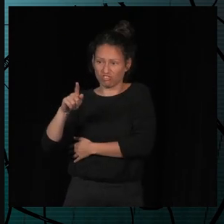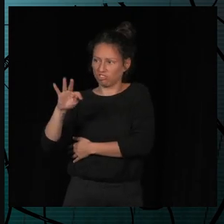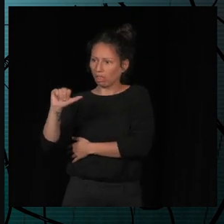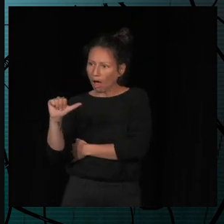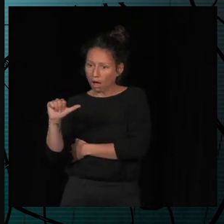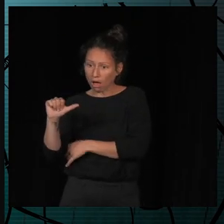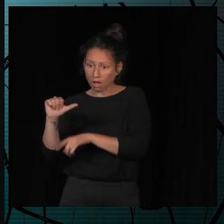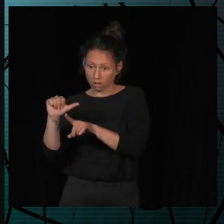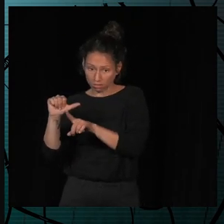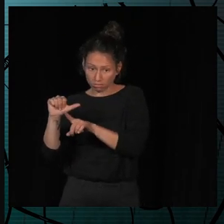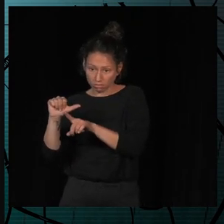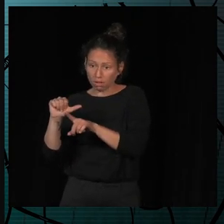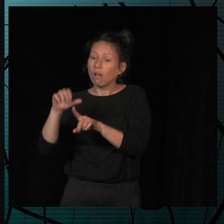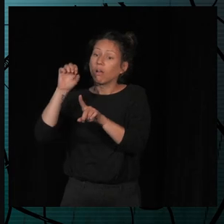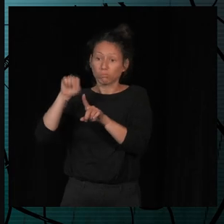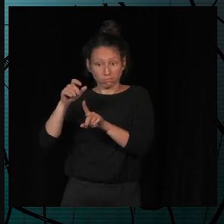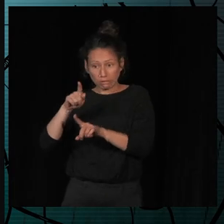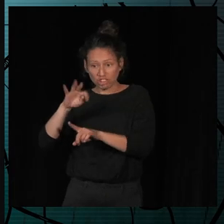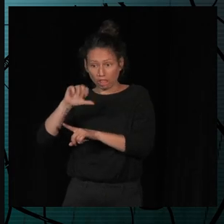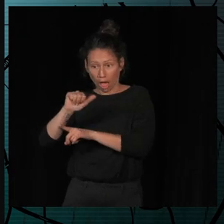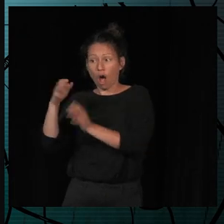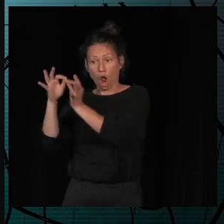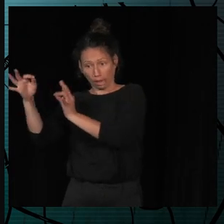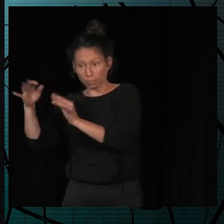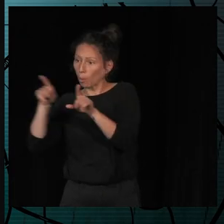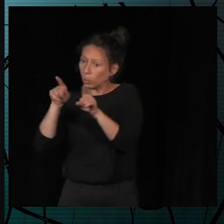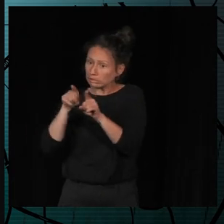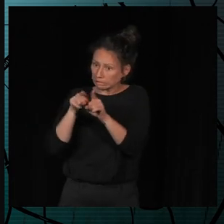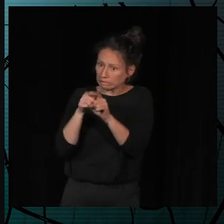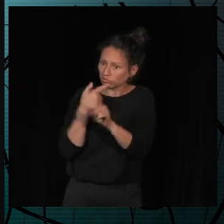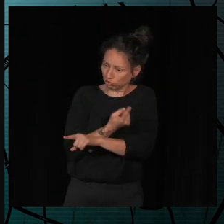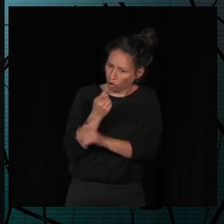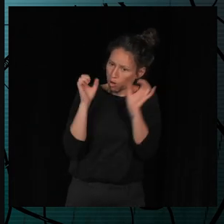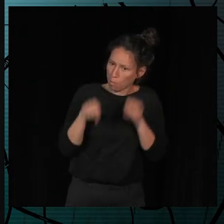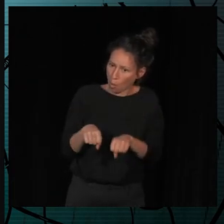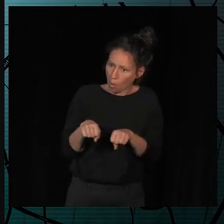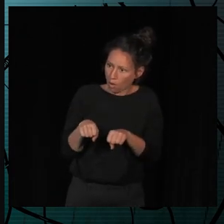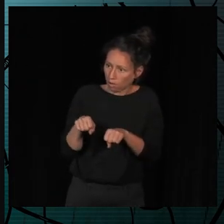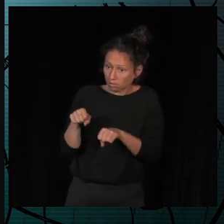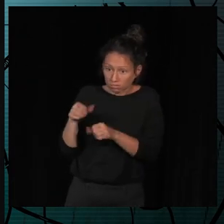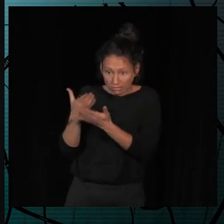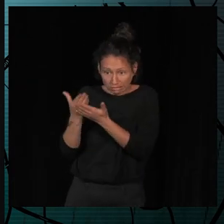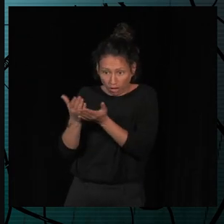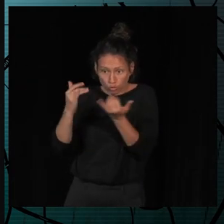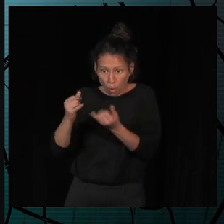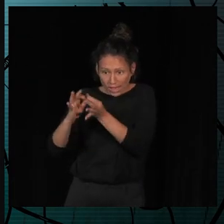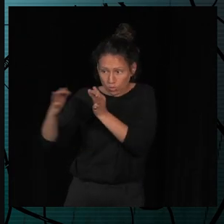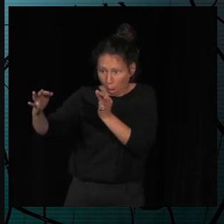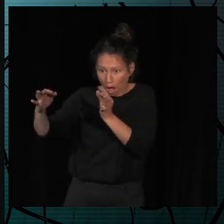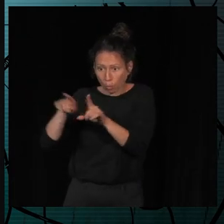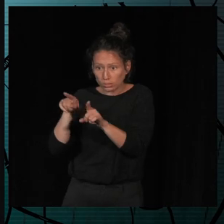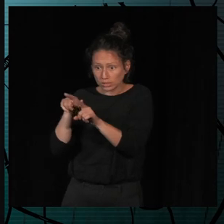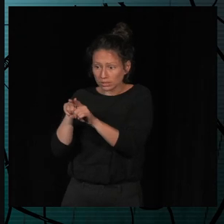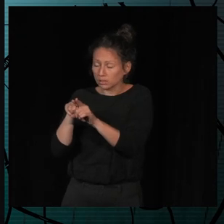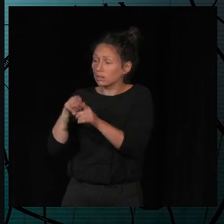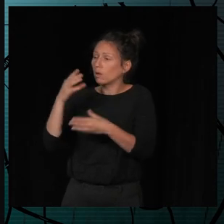offline ça se joue aussi en online mais c'est un jeu narratif dead red dedemption 2 c'est vendu de manière folle c'est le même éditeur il